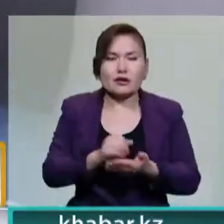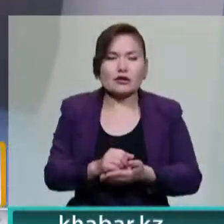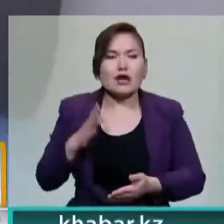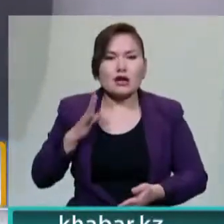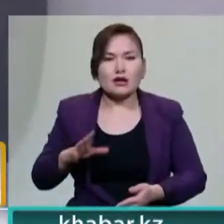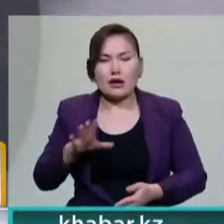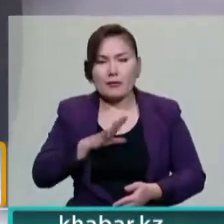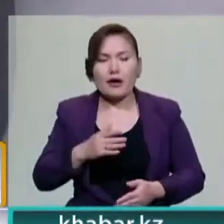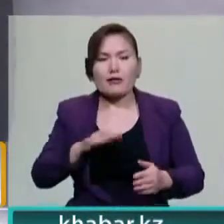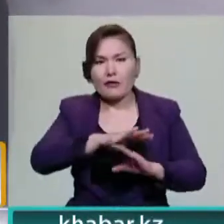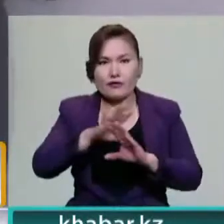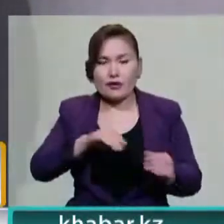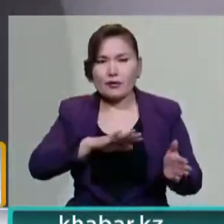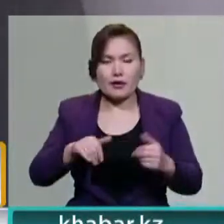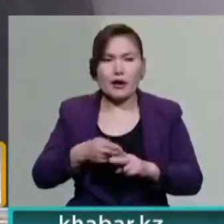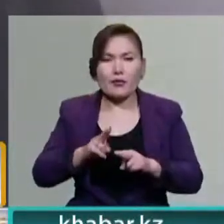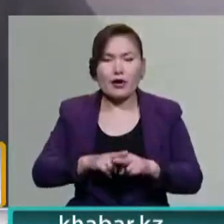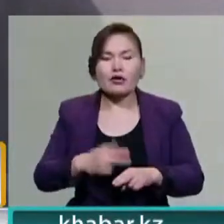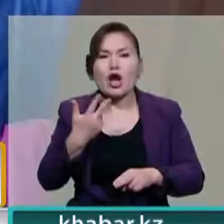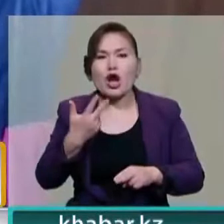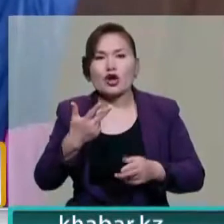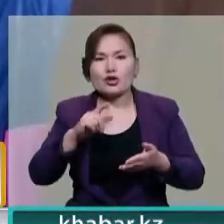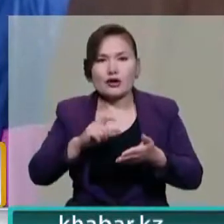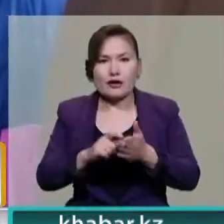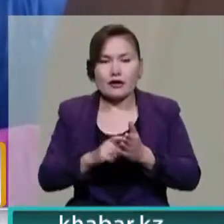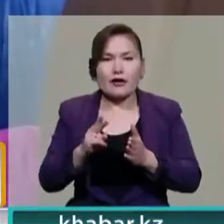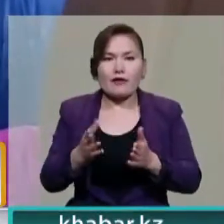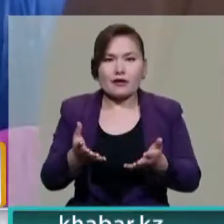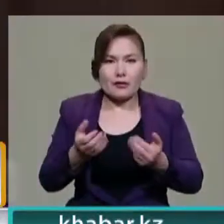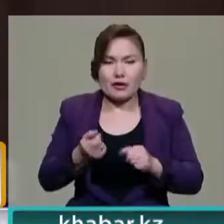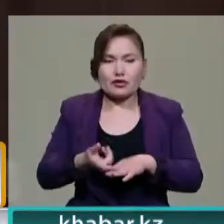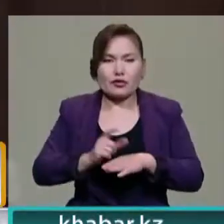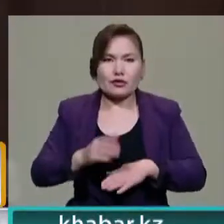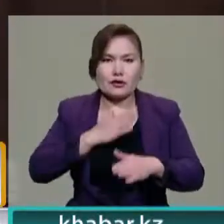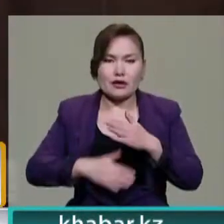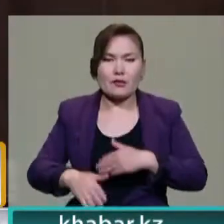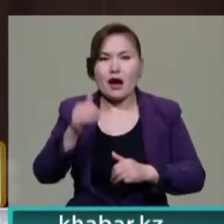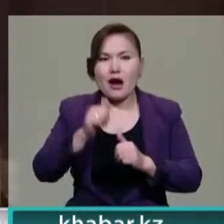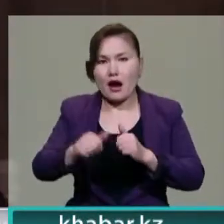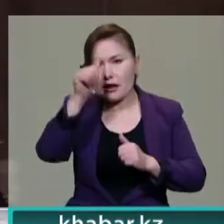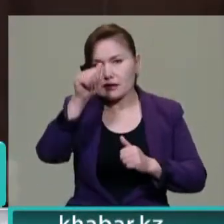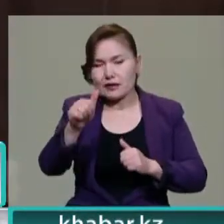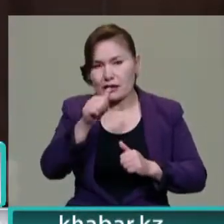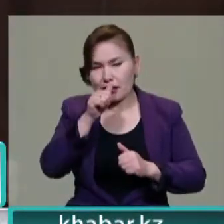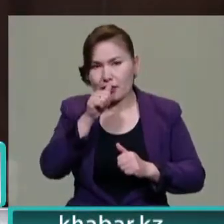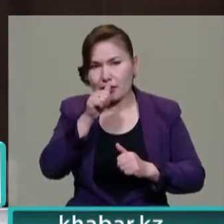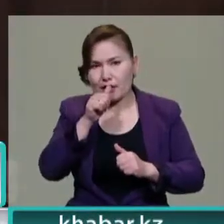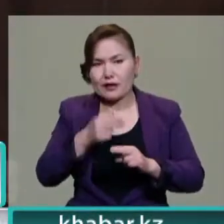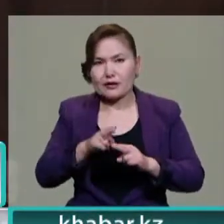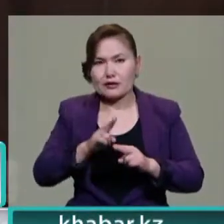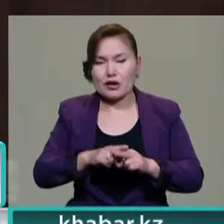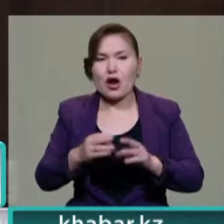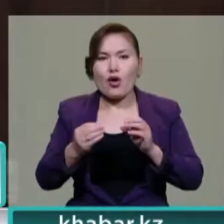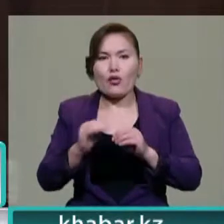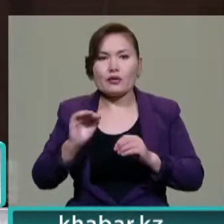артта қалды. Әзірге жалға берілген 3 бөлмелі пәтердің төлеме ақысы да көңілдерінен шығады. Ай сайын біз 10 мыңға жетпей төлеп